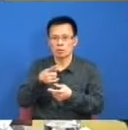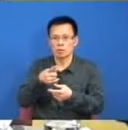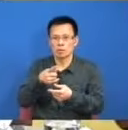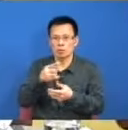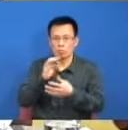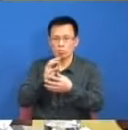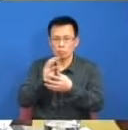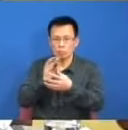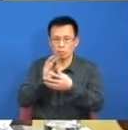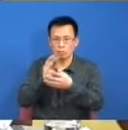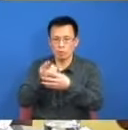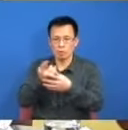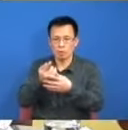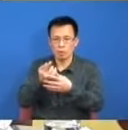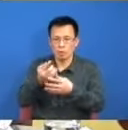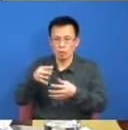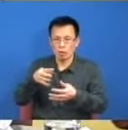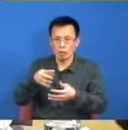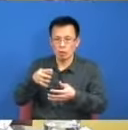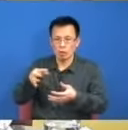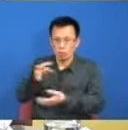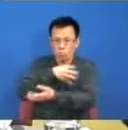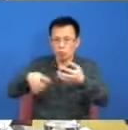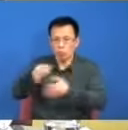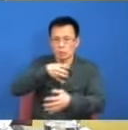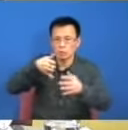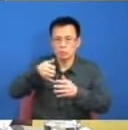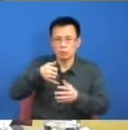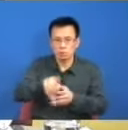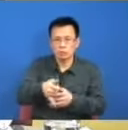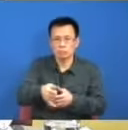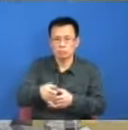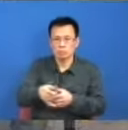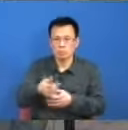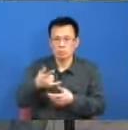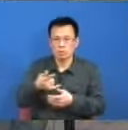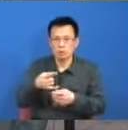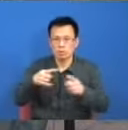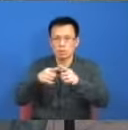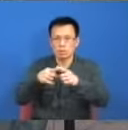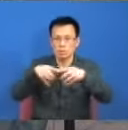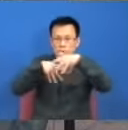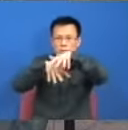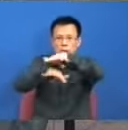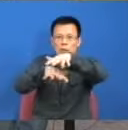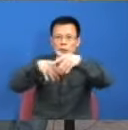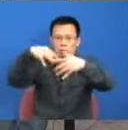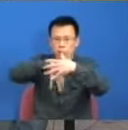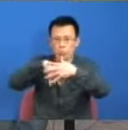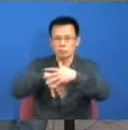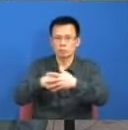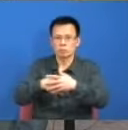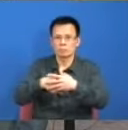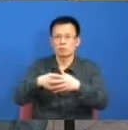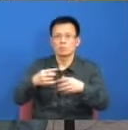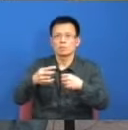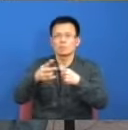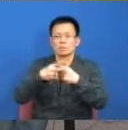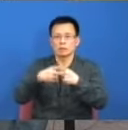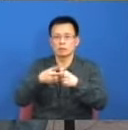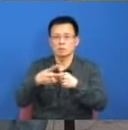了混入人群就嘗試這樣去做這個第一點第二點就是